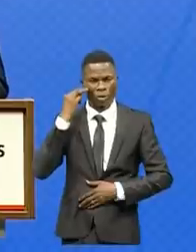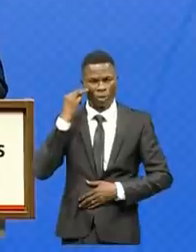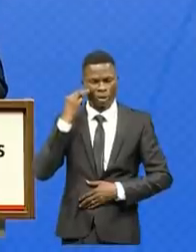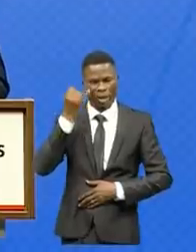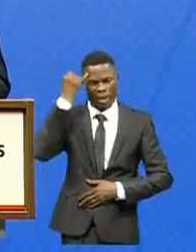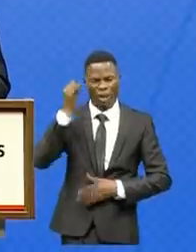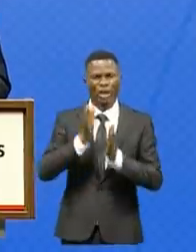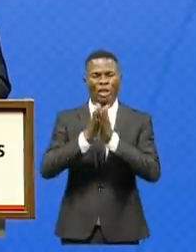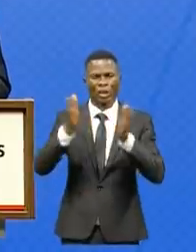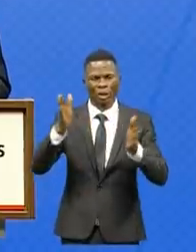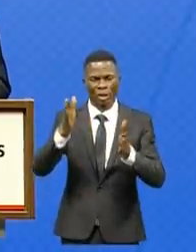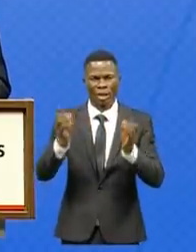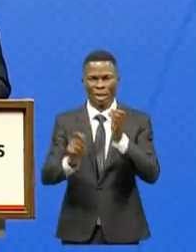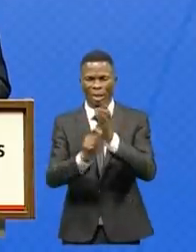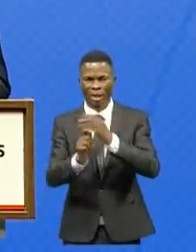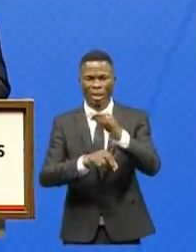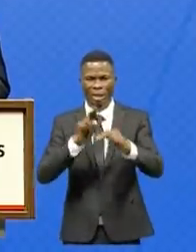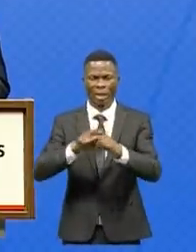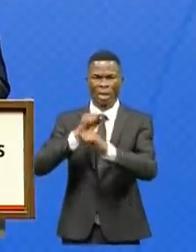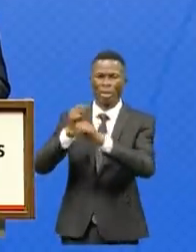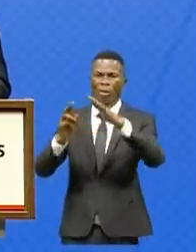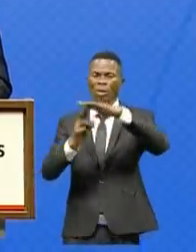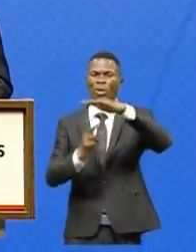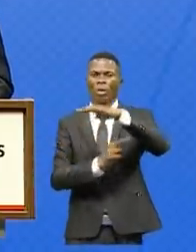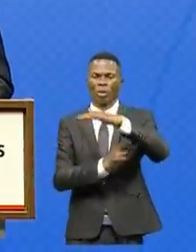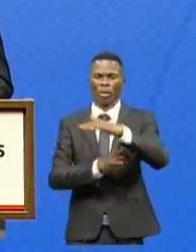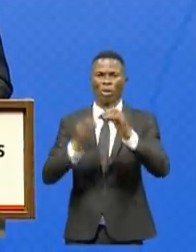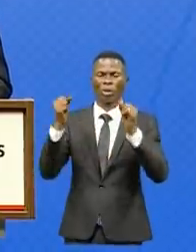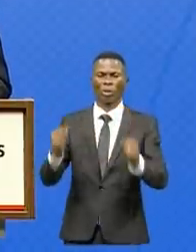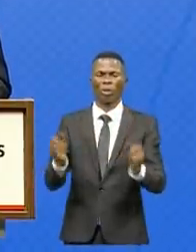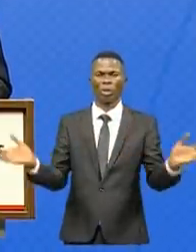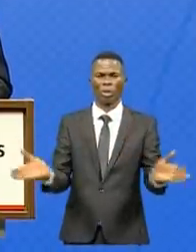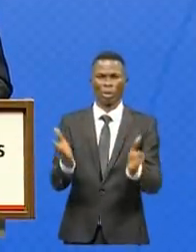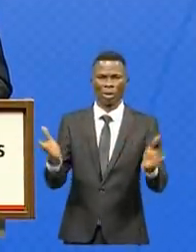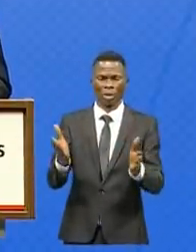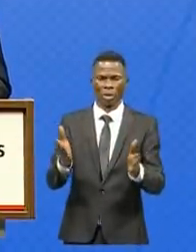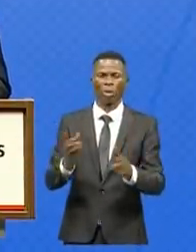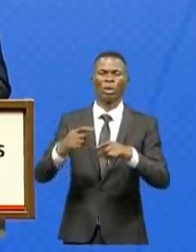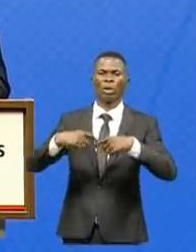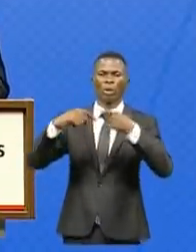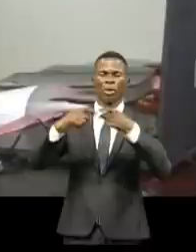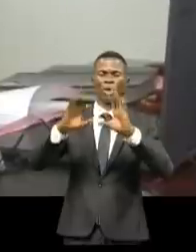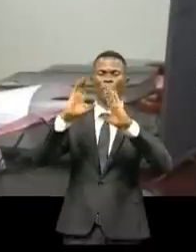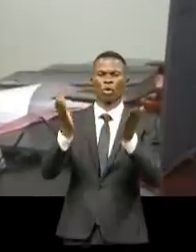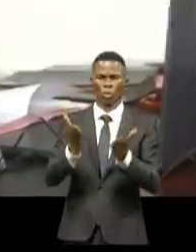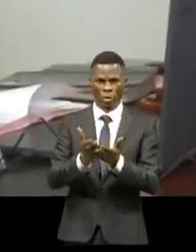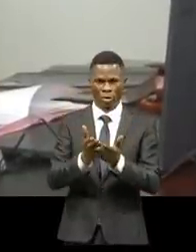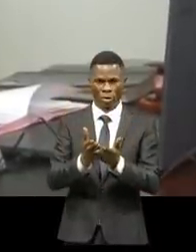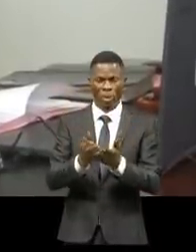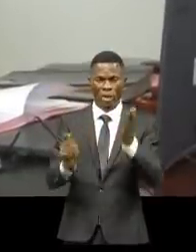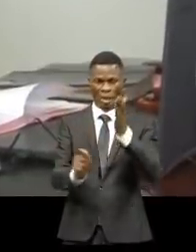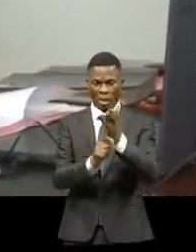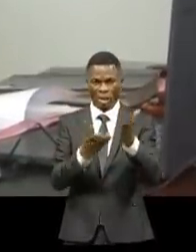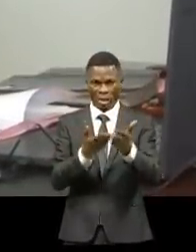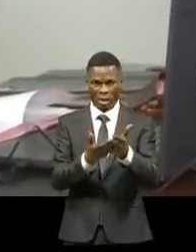la stratégie nationale de la prévention des conflits, de stabilisation et de renforcement de la résilience de communautés. Cette stratégie